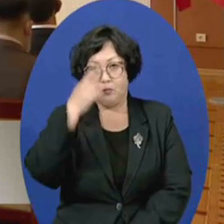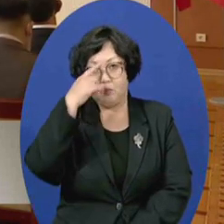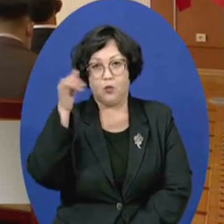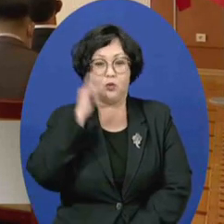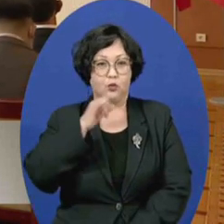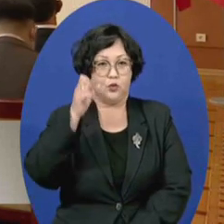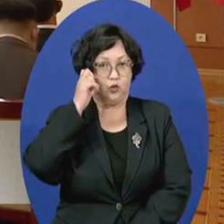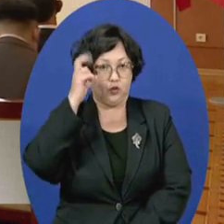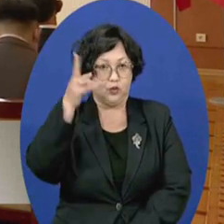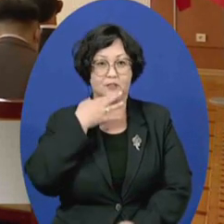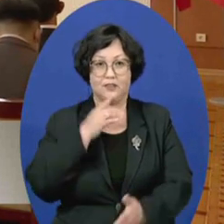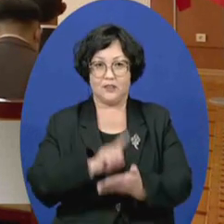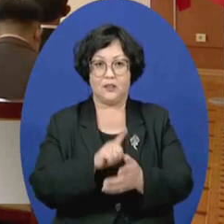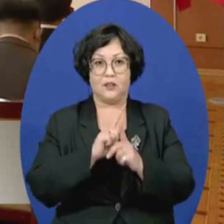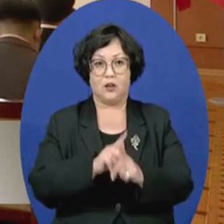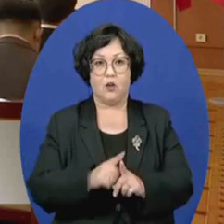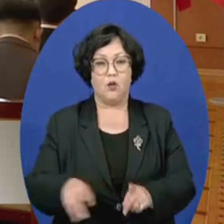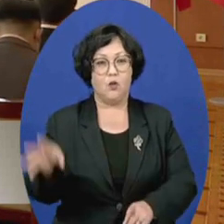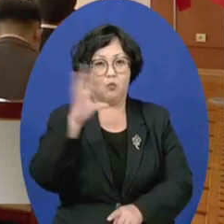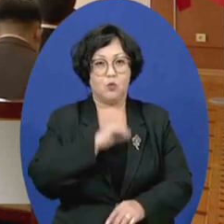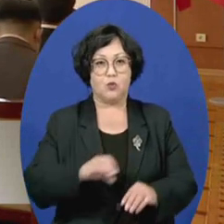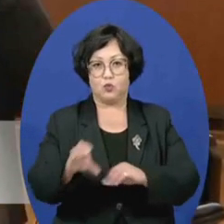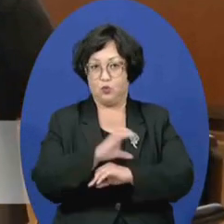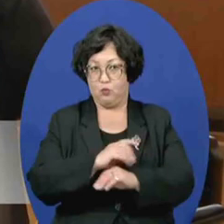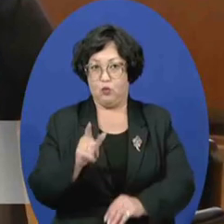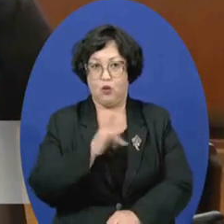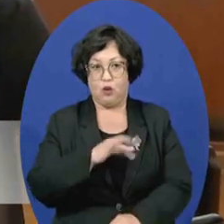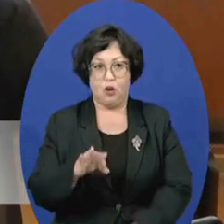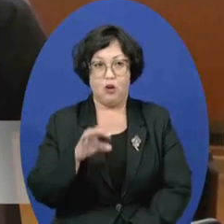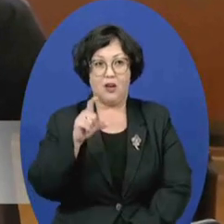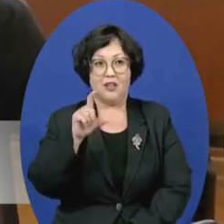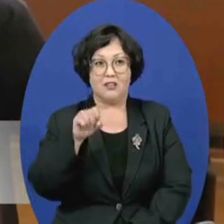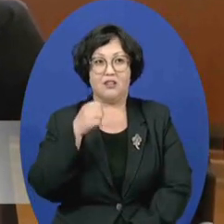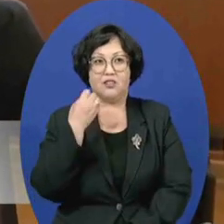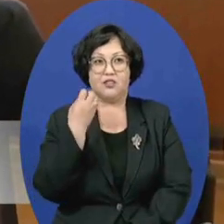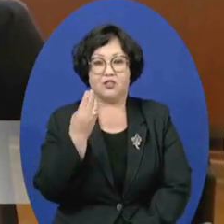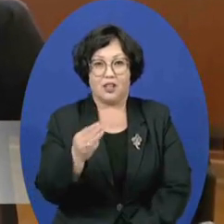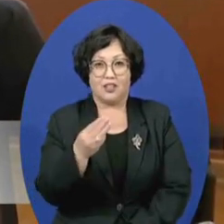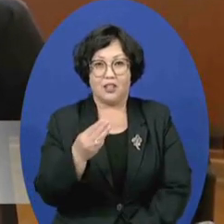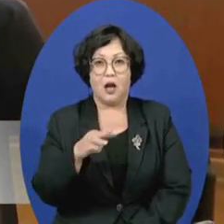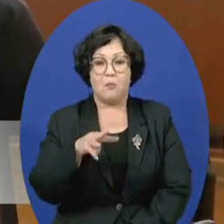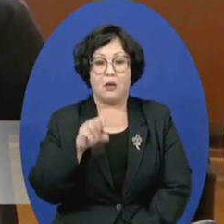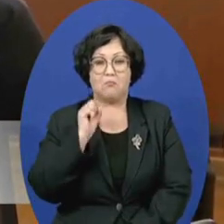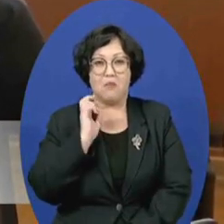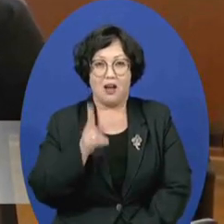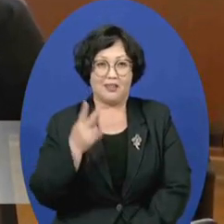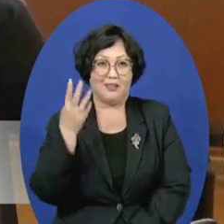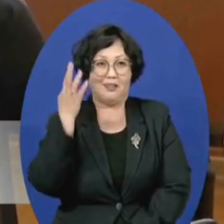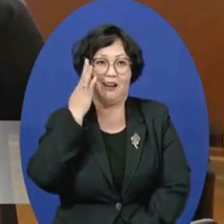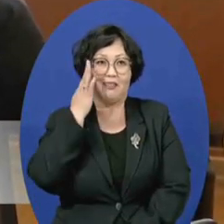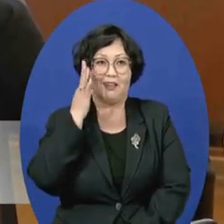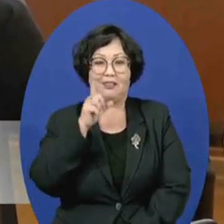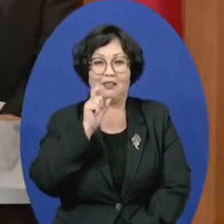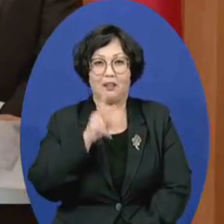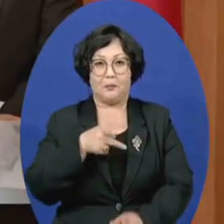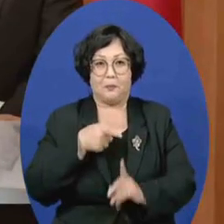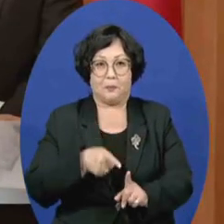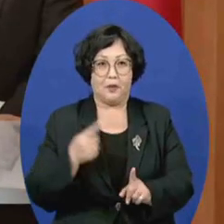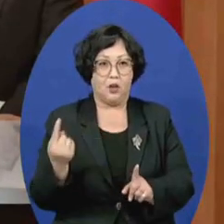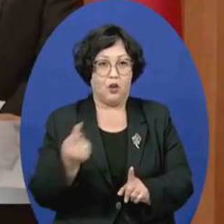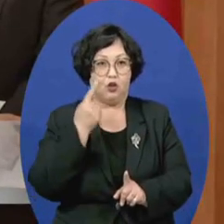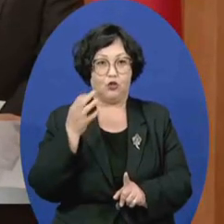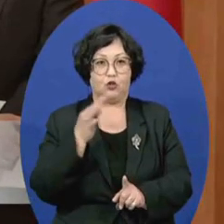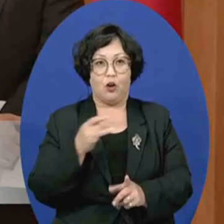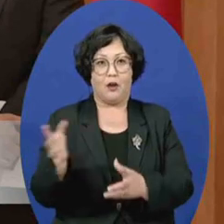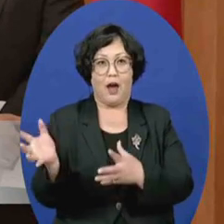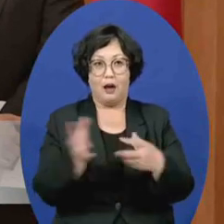Монгол улсын эрхлэгчийн зорилгаар бол бүх сум хороодоос элсэлтийн эрхийн шалгалтад математик гадаад хэлний чиглэлээр хамгийн өндөр